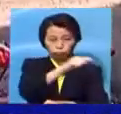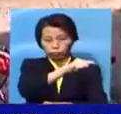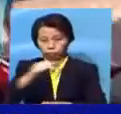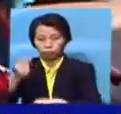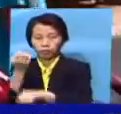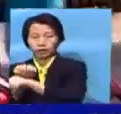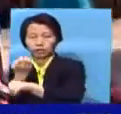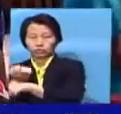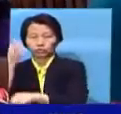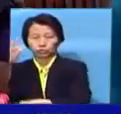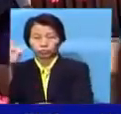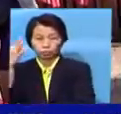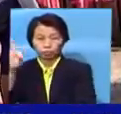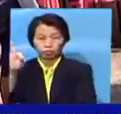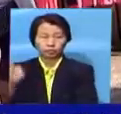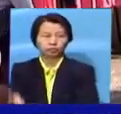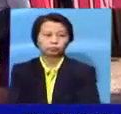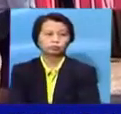batu 19